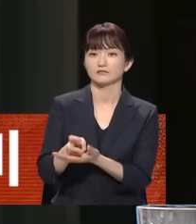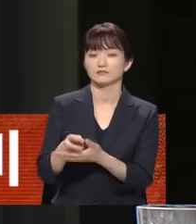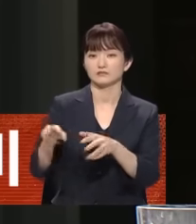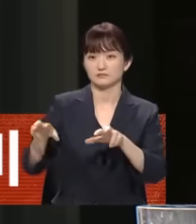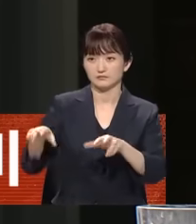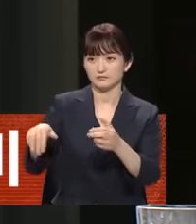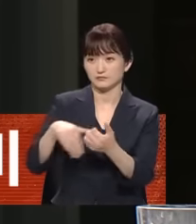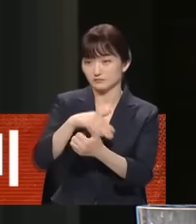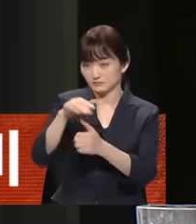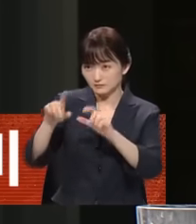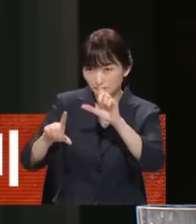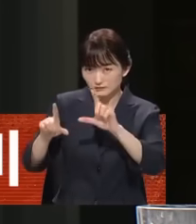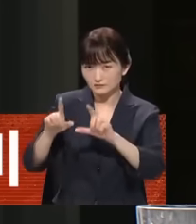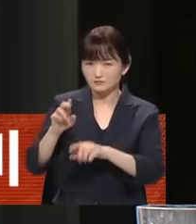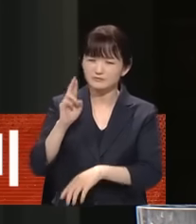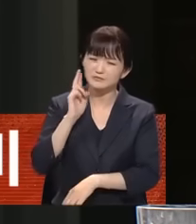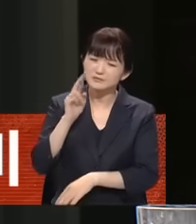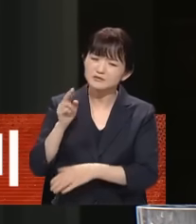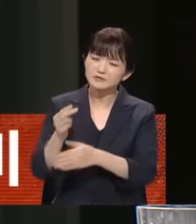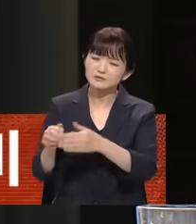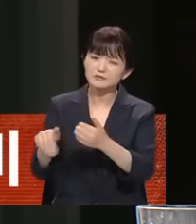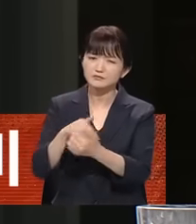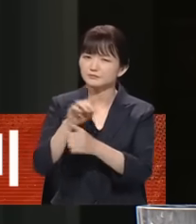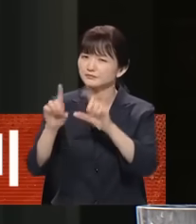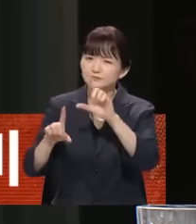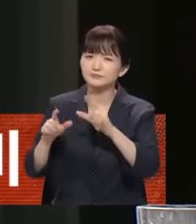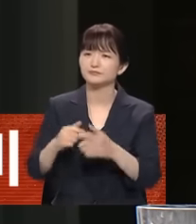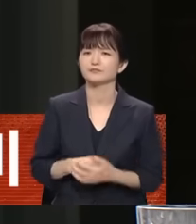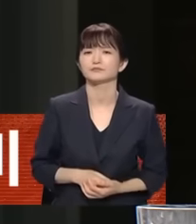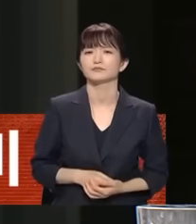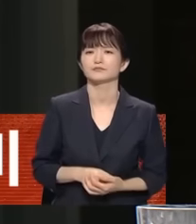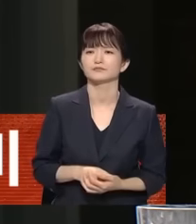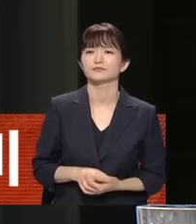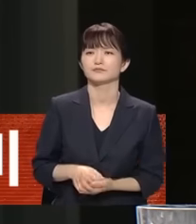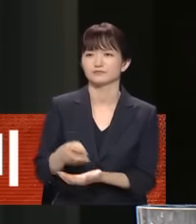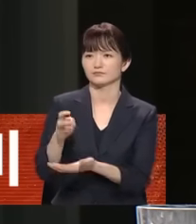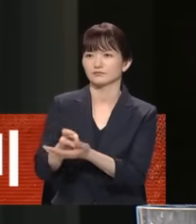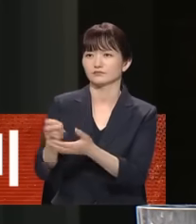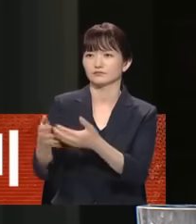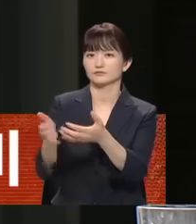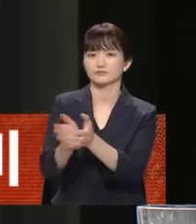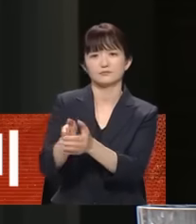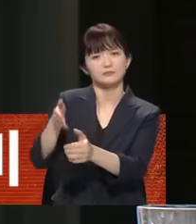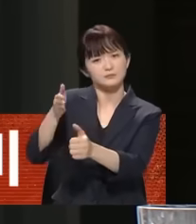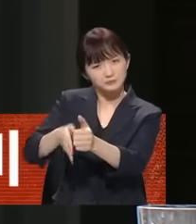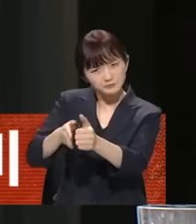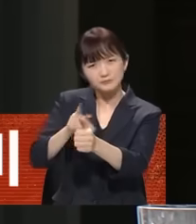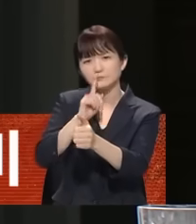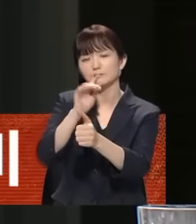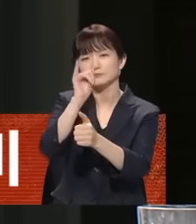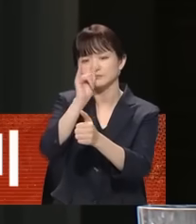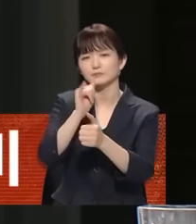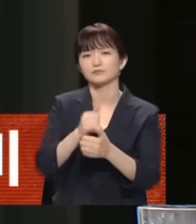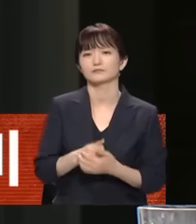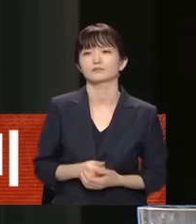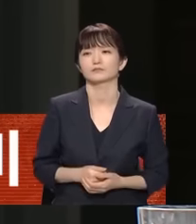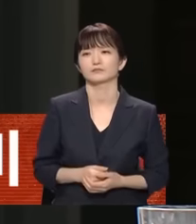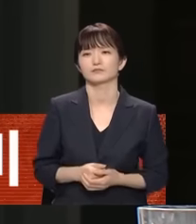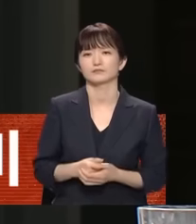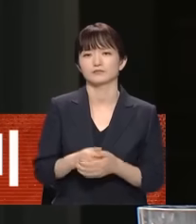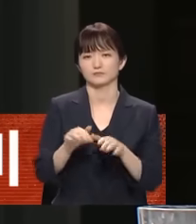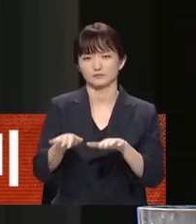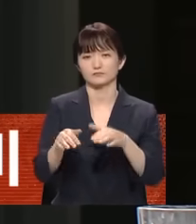현실 그것도 아주 처참한 현실 자 그리고 사법당국에게 저희가 진짜 당부해 드리고 싶은 얘기가 있어서